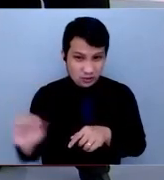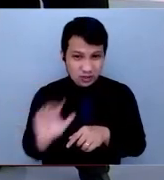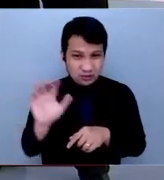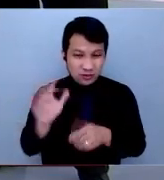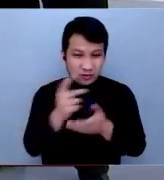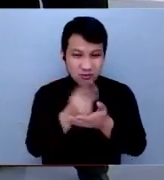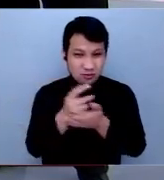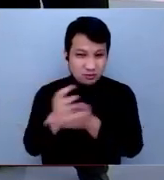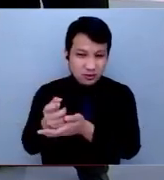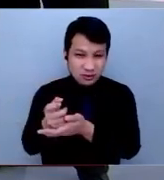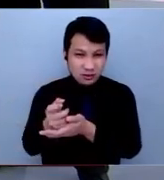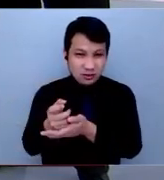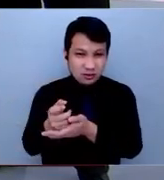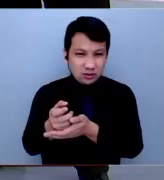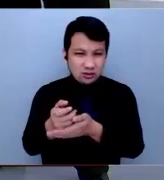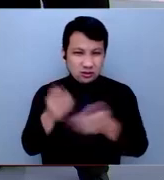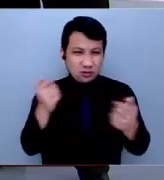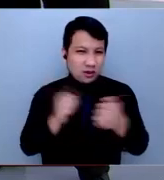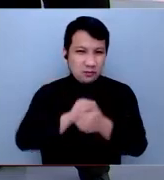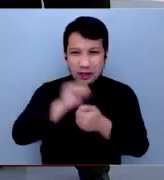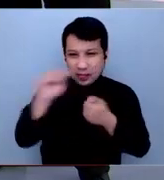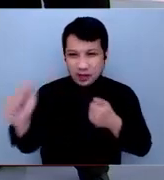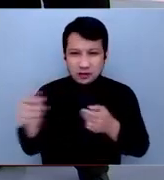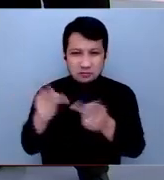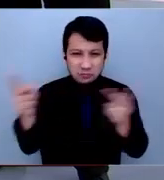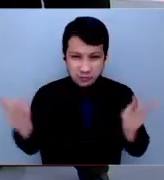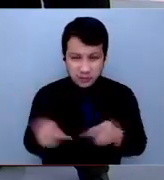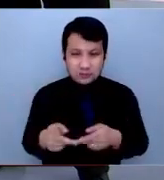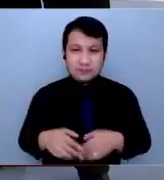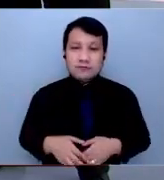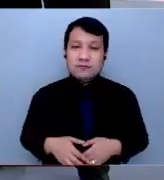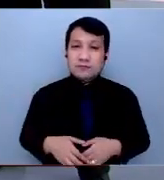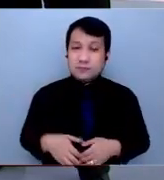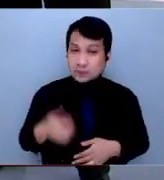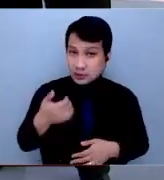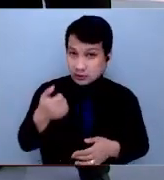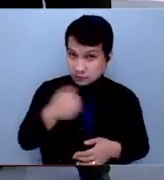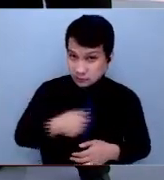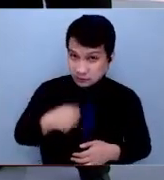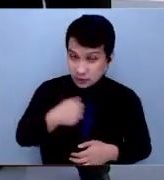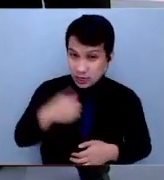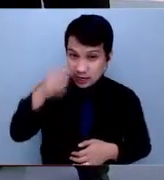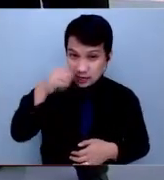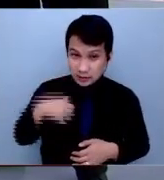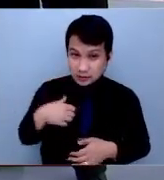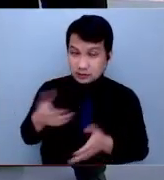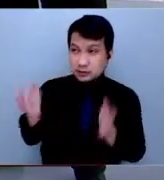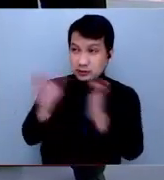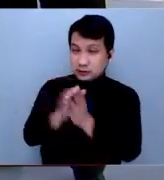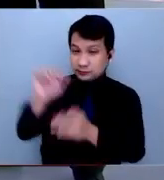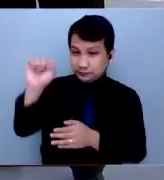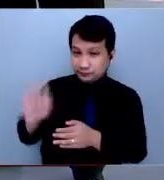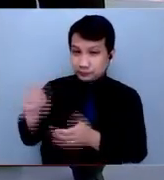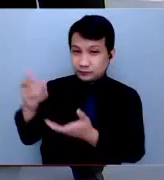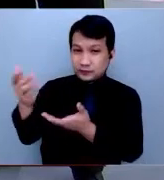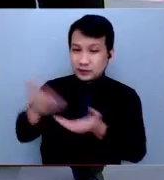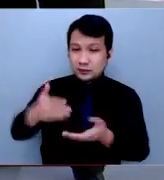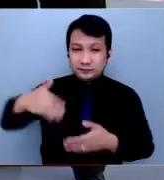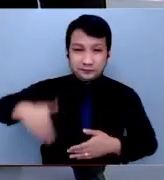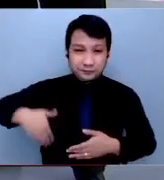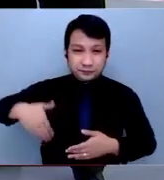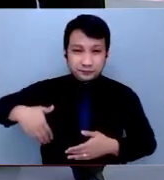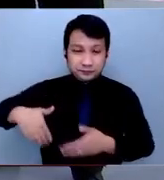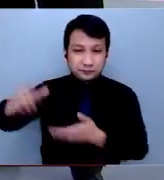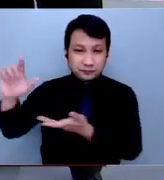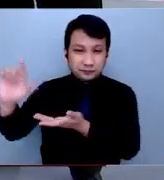mga liblib na lugar. At katunayan, humiling ang South Africa sa mga vaccine manufacturers na i-delay ang delivery ng